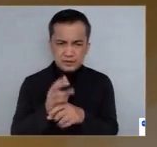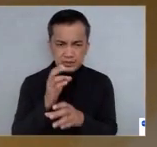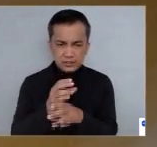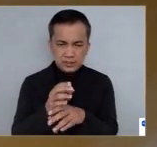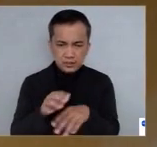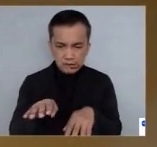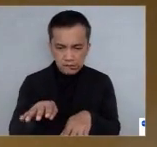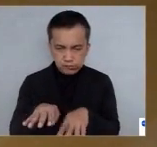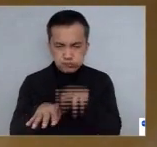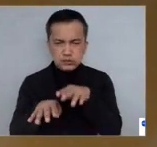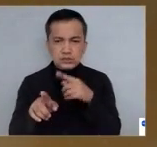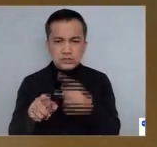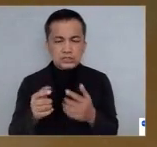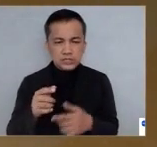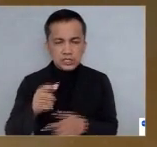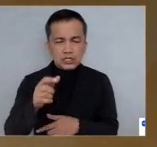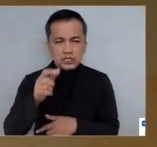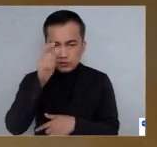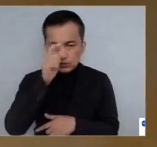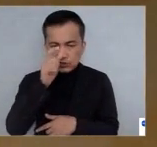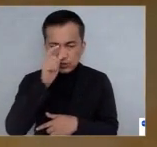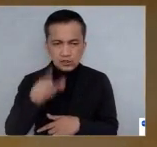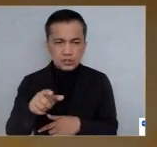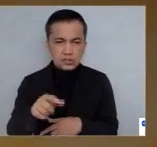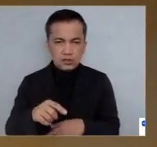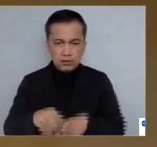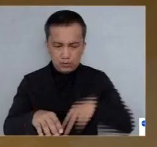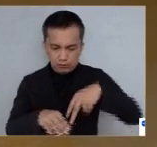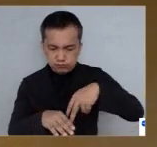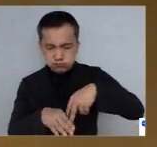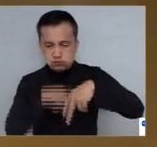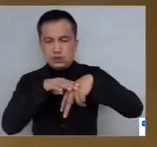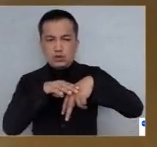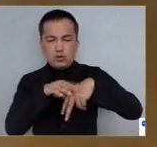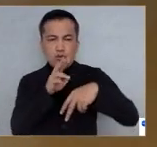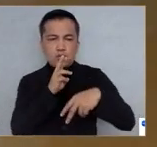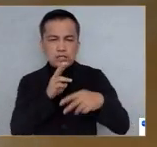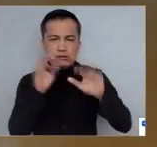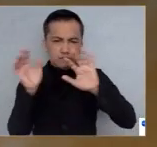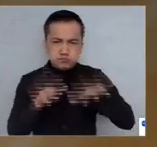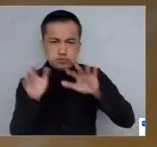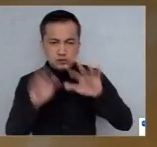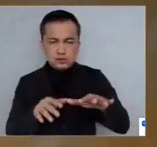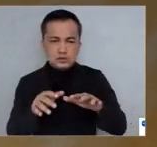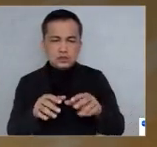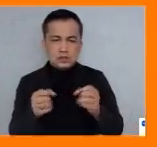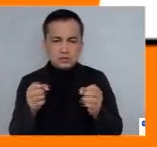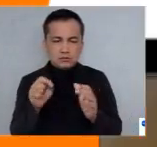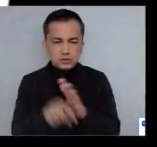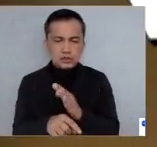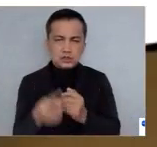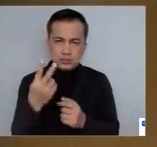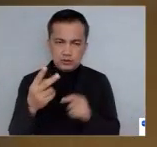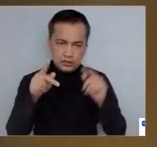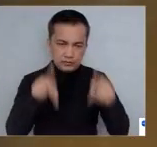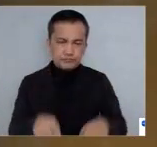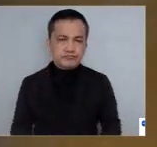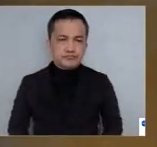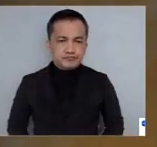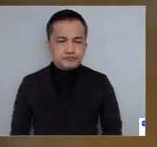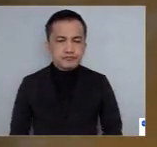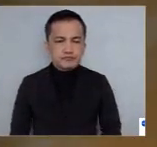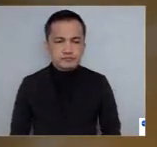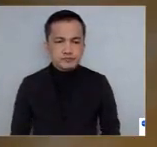Istanbul turkey abot hanggang bewang ang tubig matapos manalasa ng malakas na bagyo na kumitil sa buhay ng dalawang tao sa